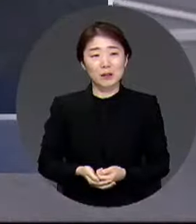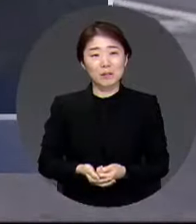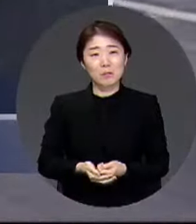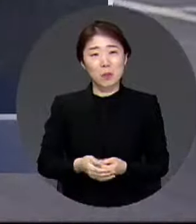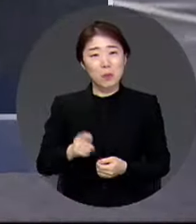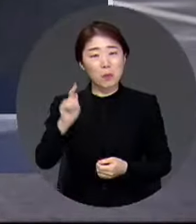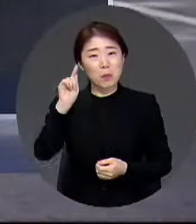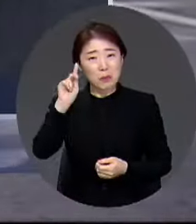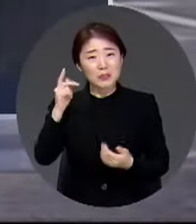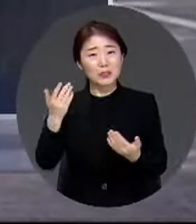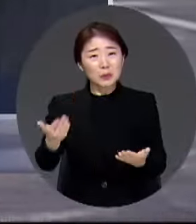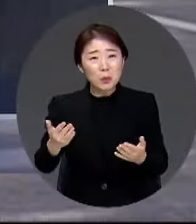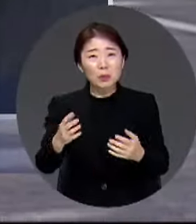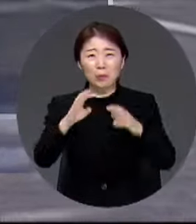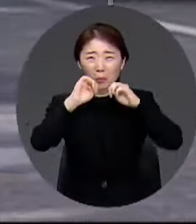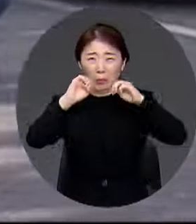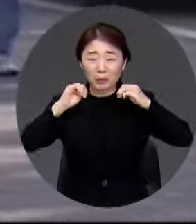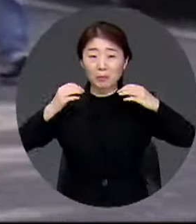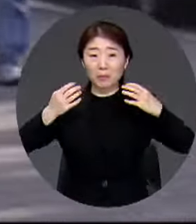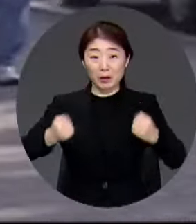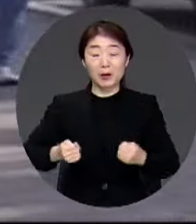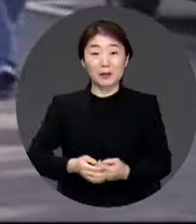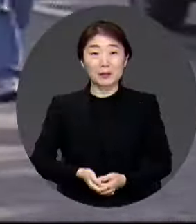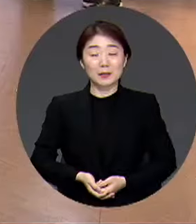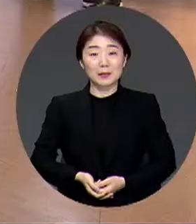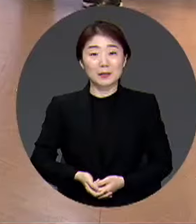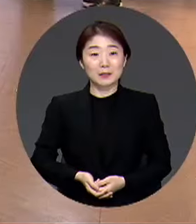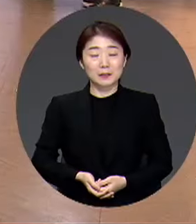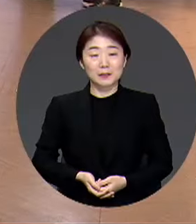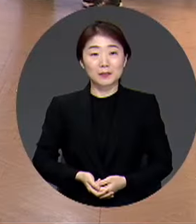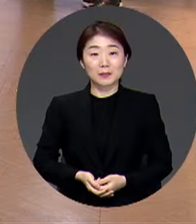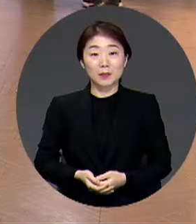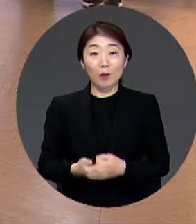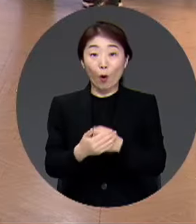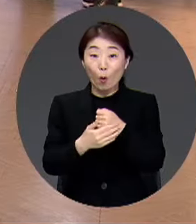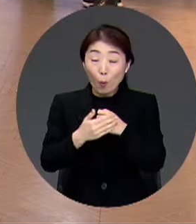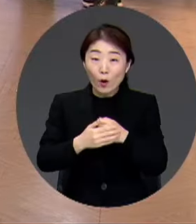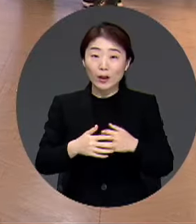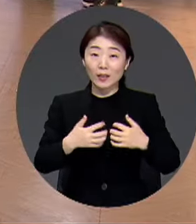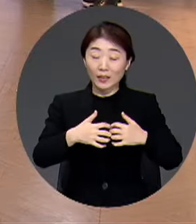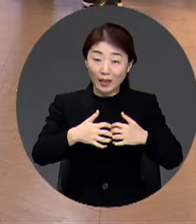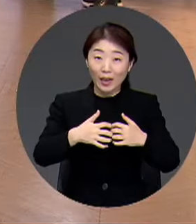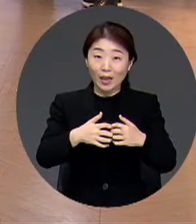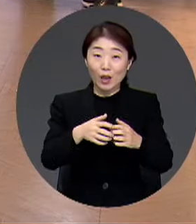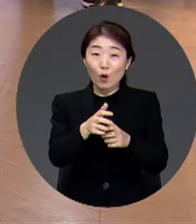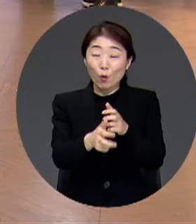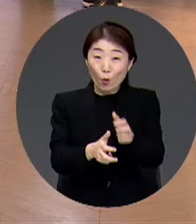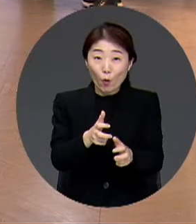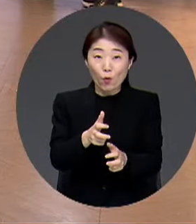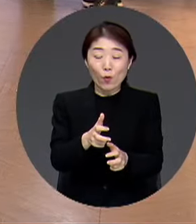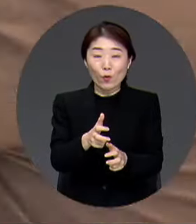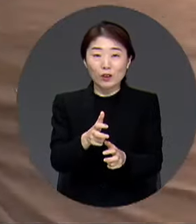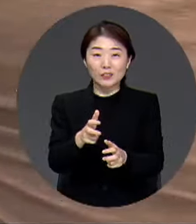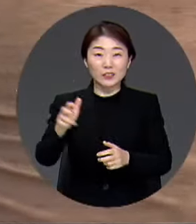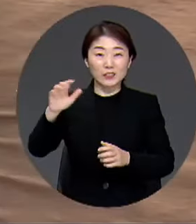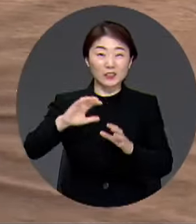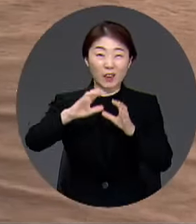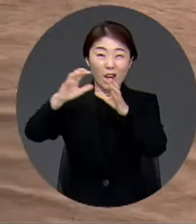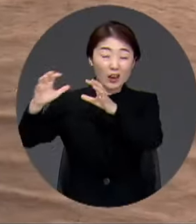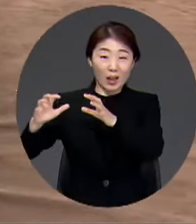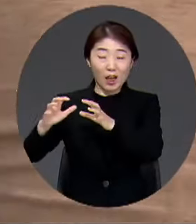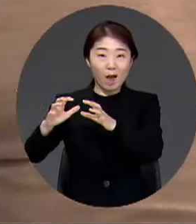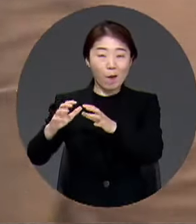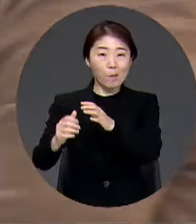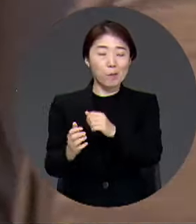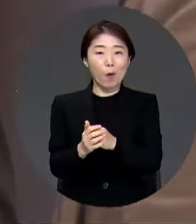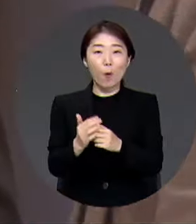걸러서 철야하기도 하고 뭐 그랬죠. 덕분에 기계공업을 포함한 중화학공업이 전 세계 유례를 찾기